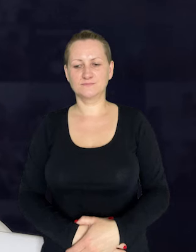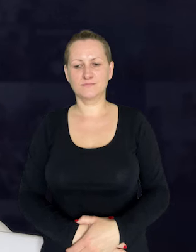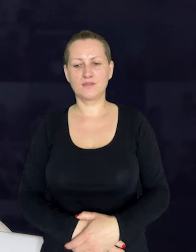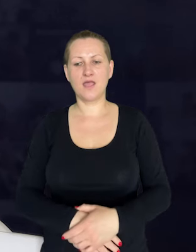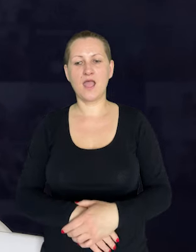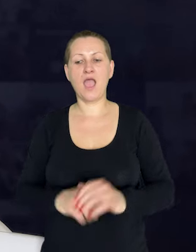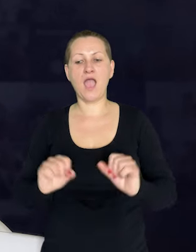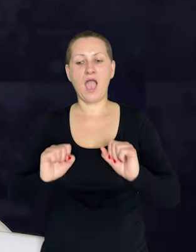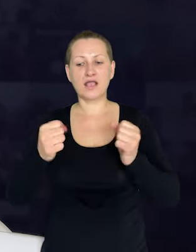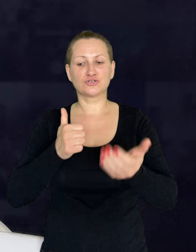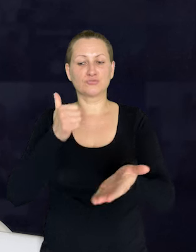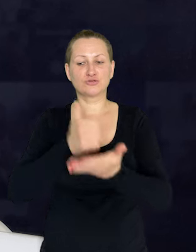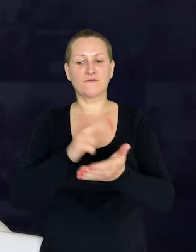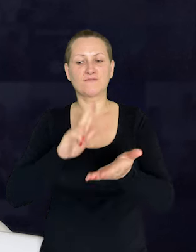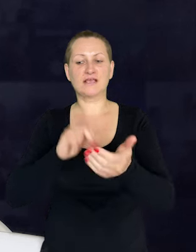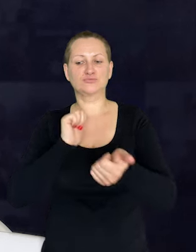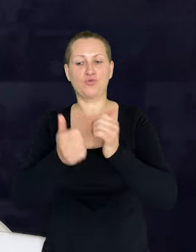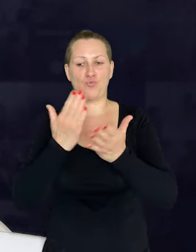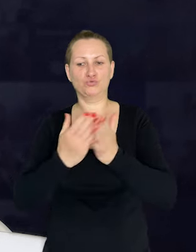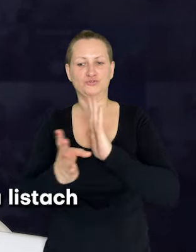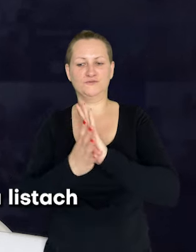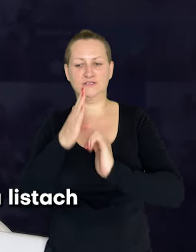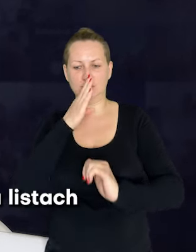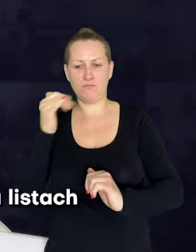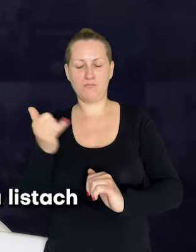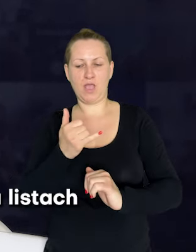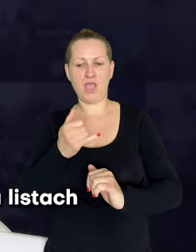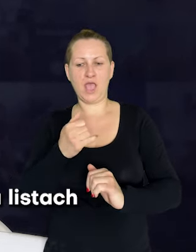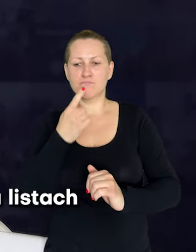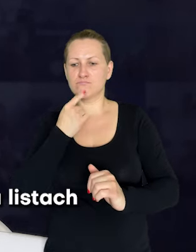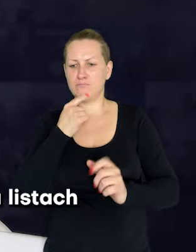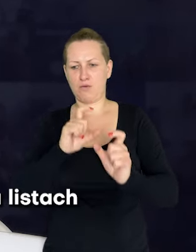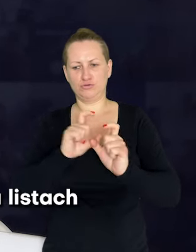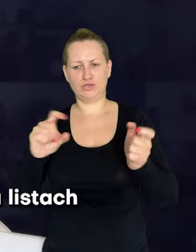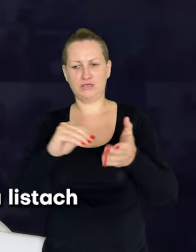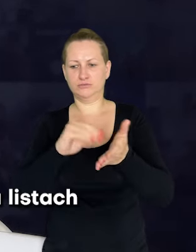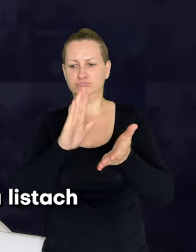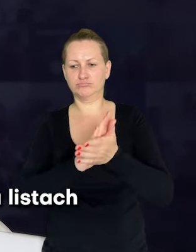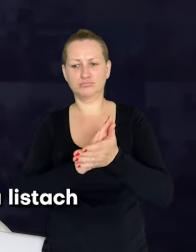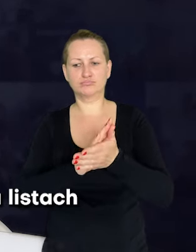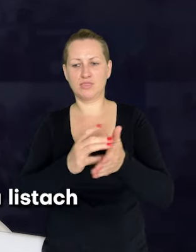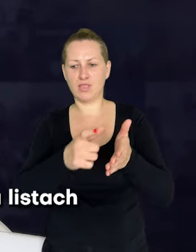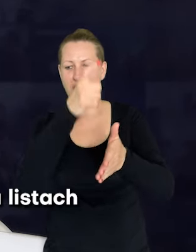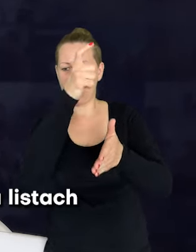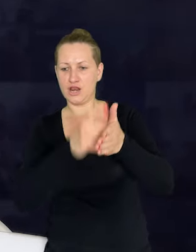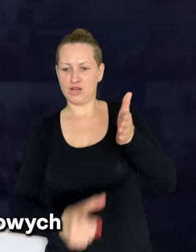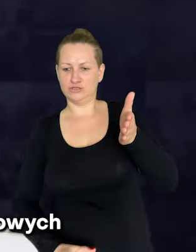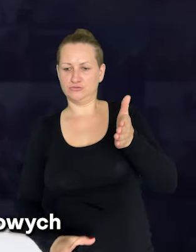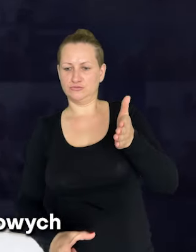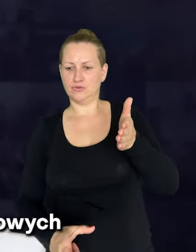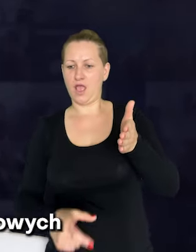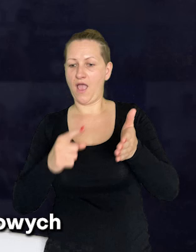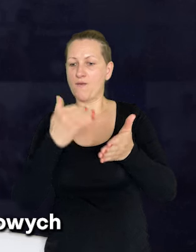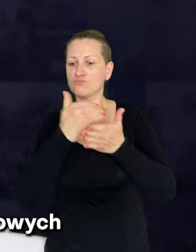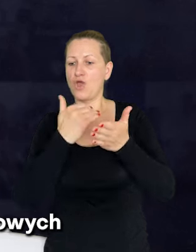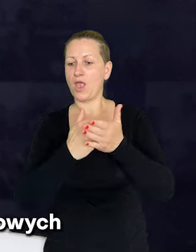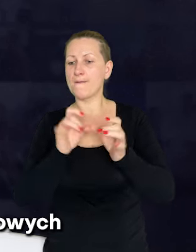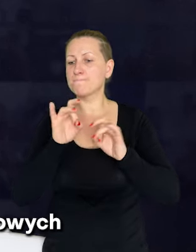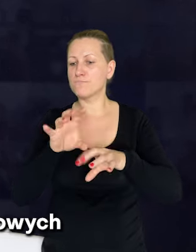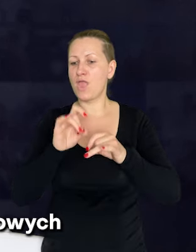Akcja Postaw na Sport już 19 maja. Czasu na zapisy coraz mniej, a uczestników na listach startowych przybywa. W programie biegowym